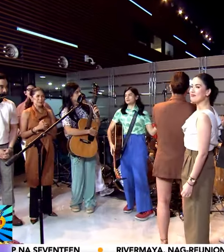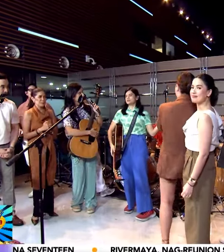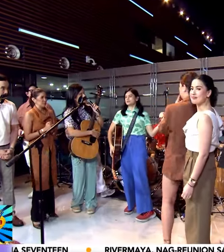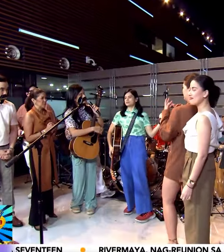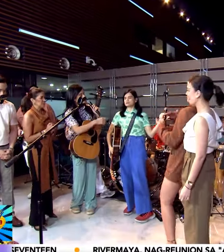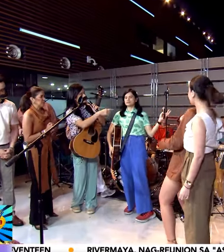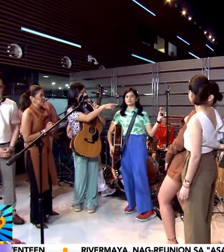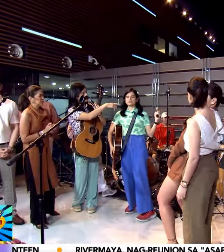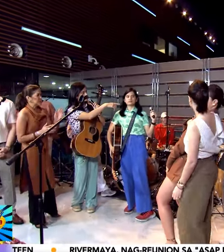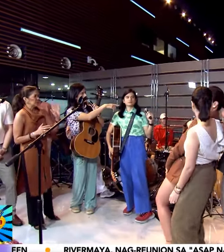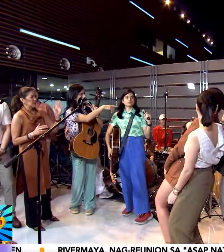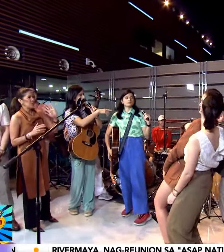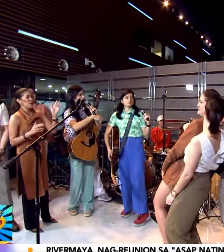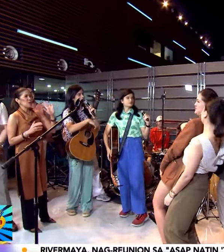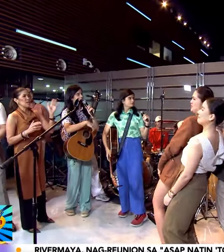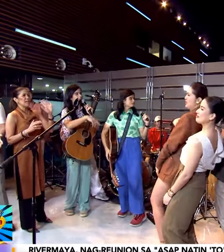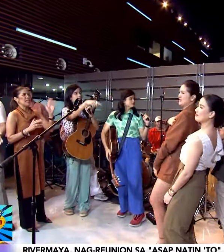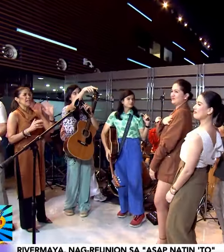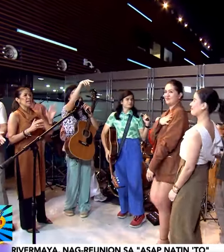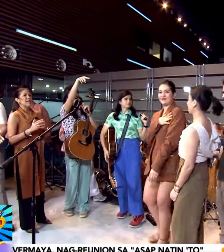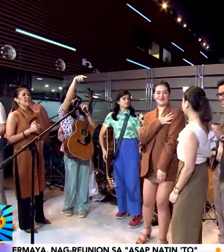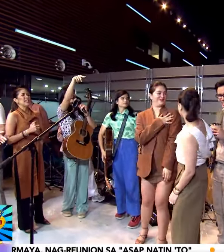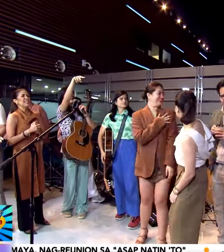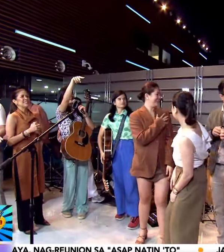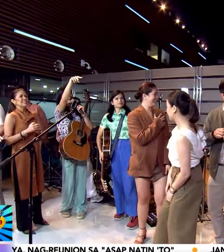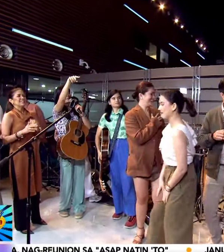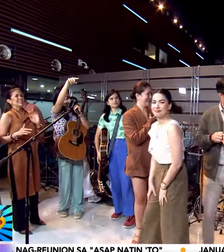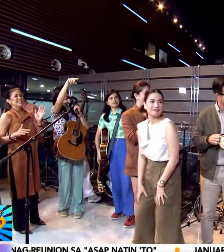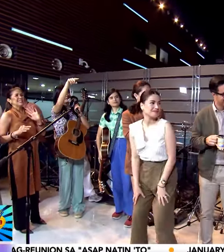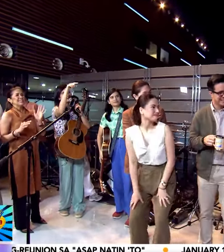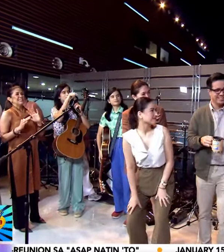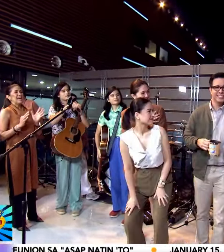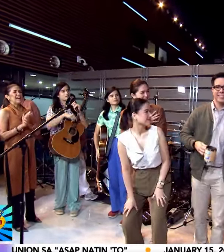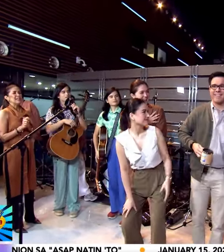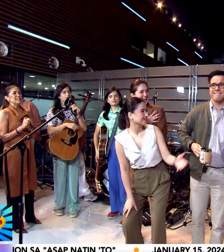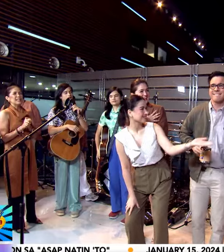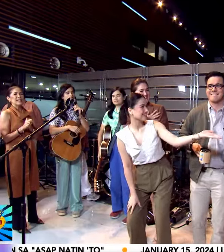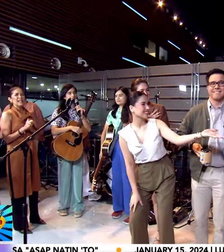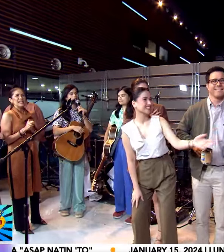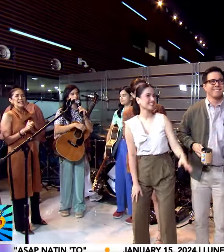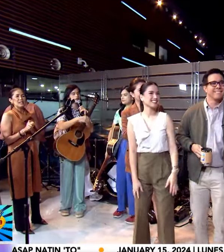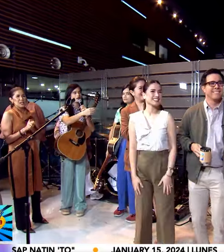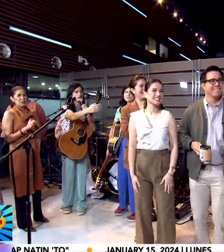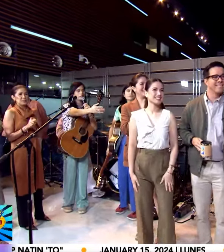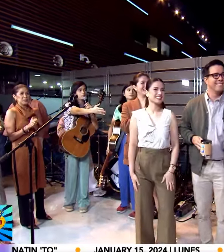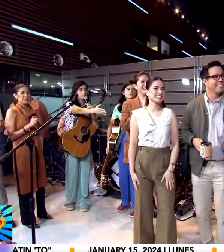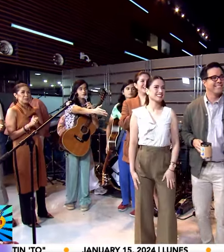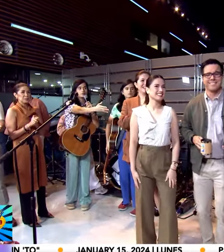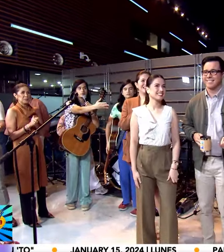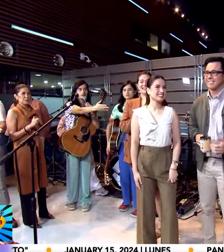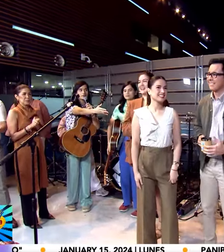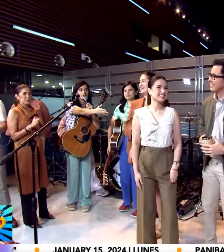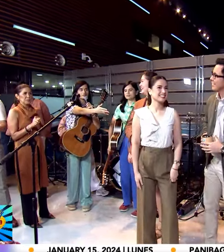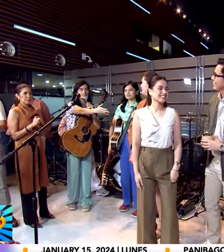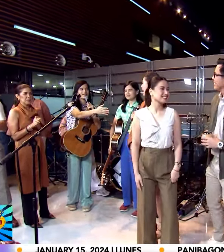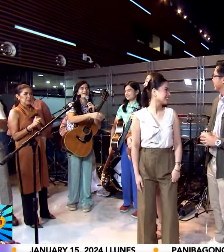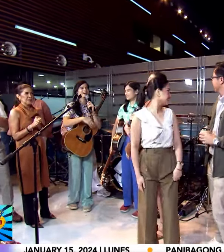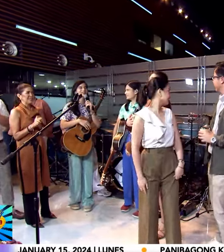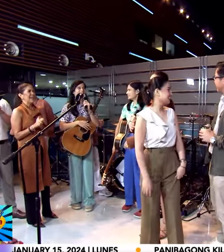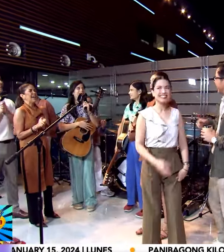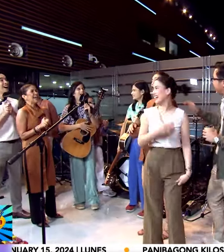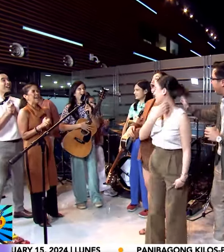Si Tony on percussion. Si Agnes on bass. Si Dimples on...